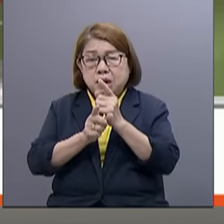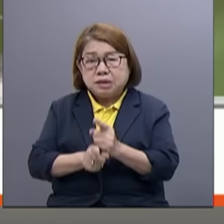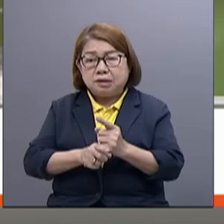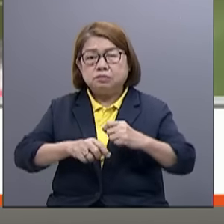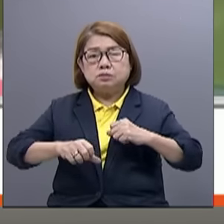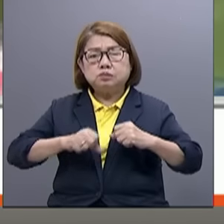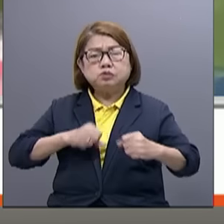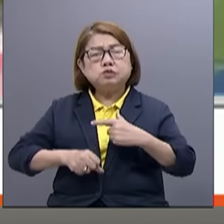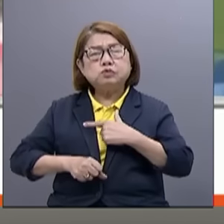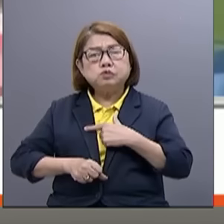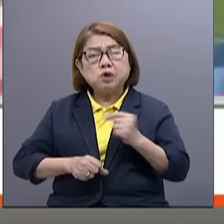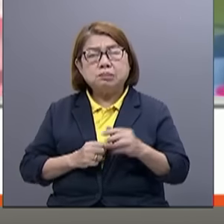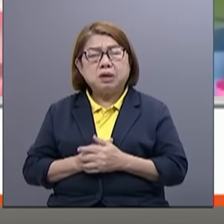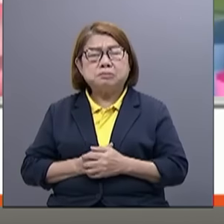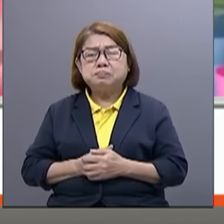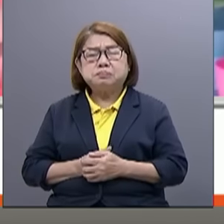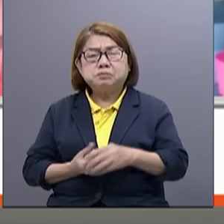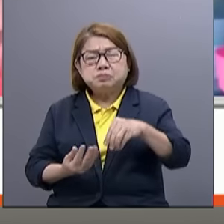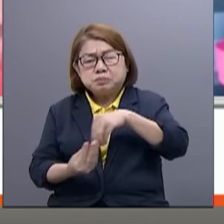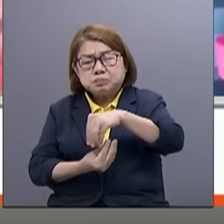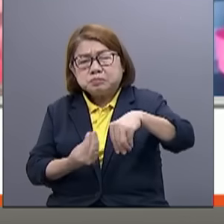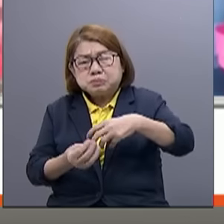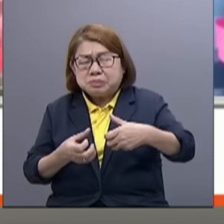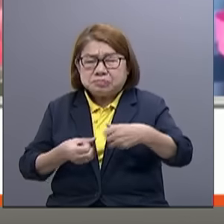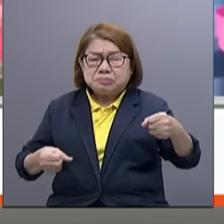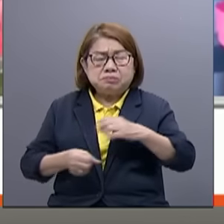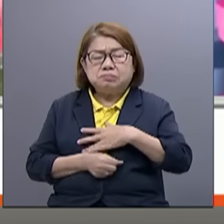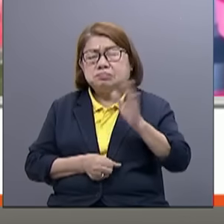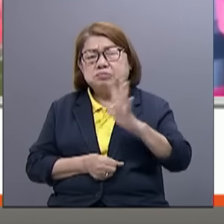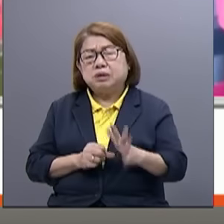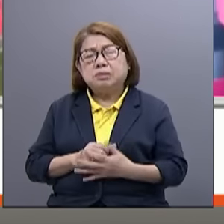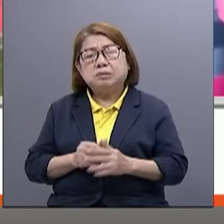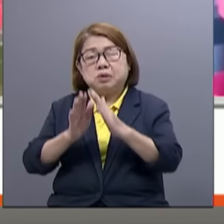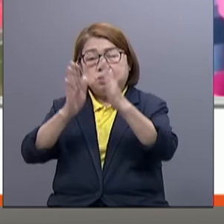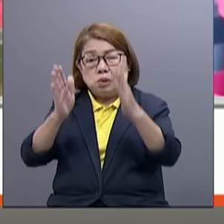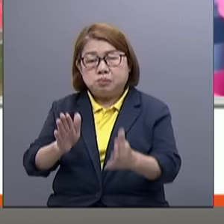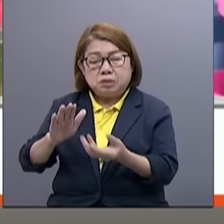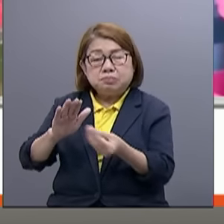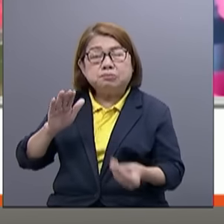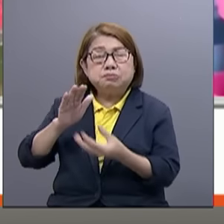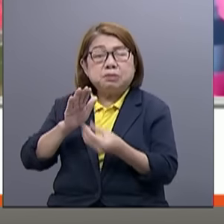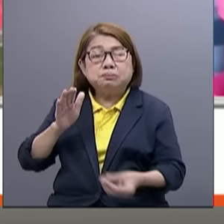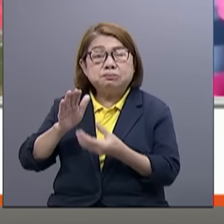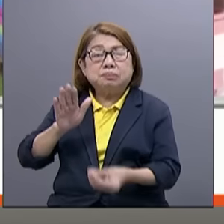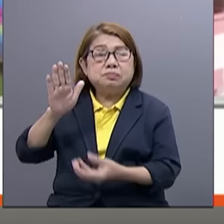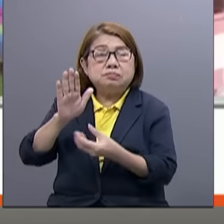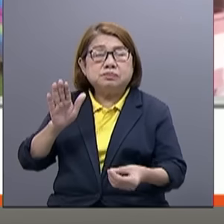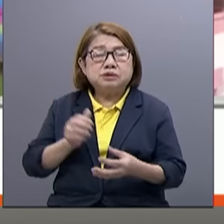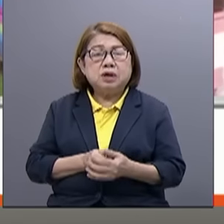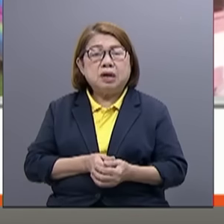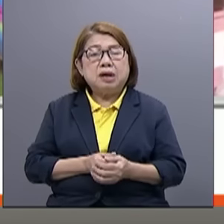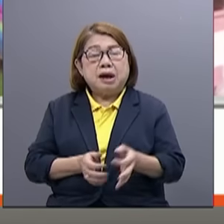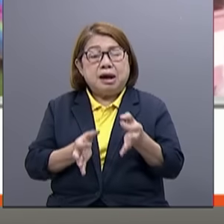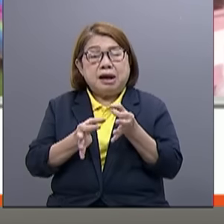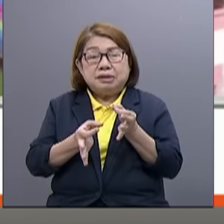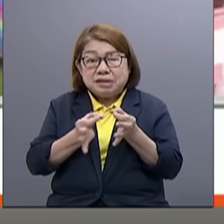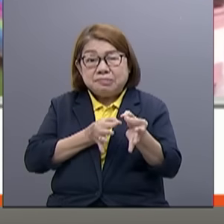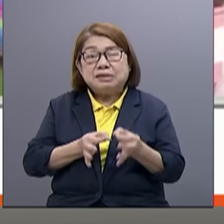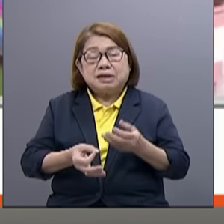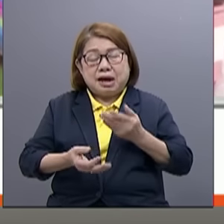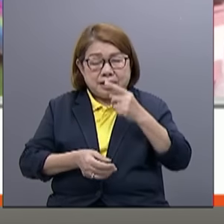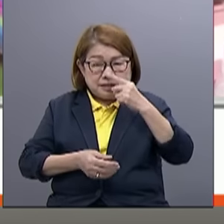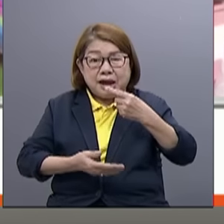ที่ไม่อยากจะยกมาทั้งม้วนแล้วเอามาคลี่แล้วก็มาดึงทีละบล็อกค่ะที่ปรึกษาสมาคมค้าปลีกค้าส่งไทยบอกว่าทุกวันนี้เปิ